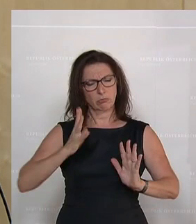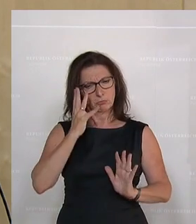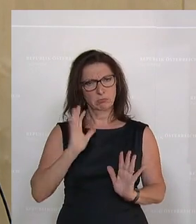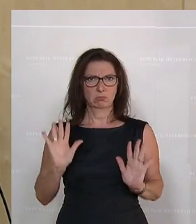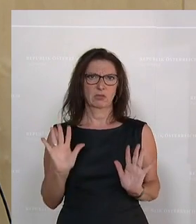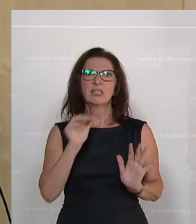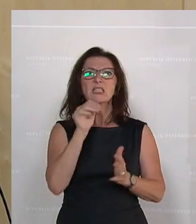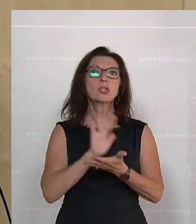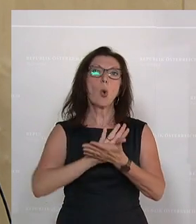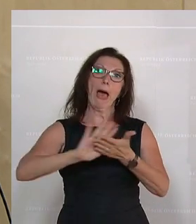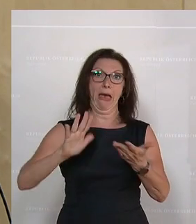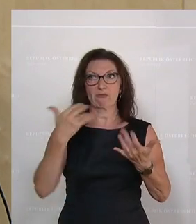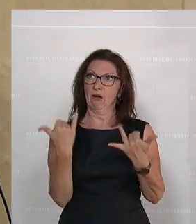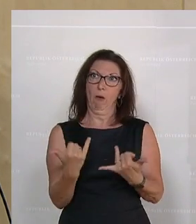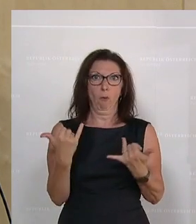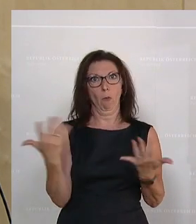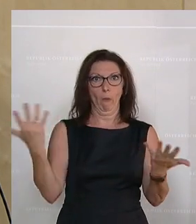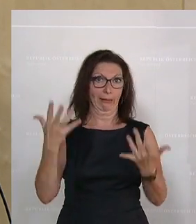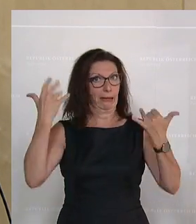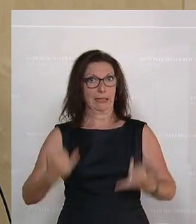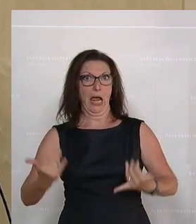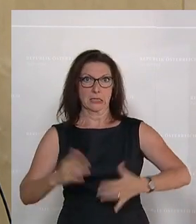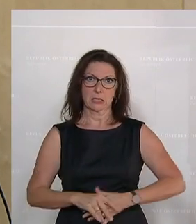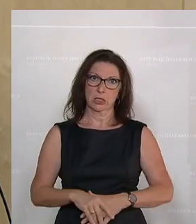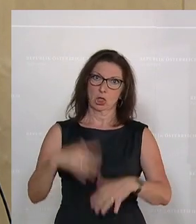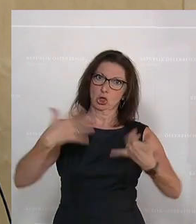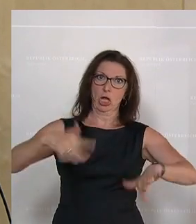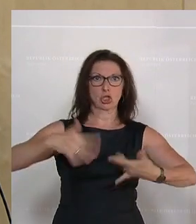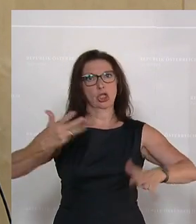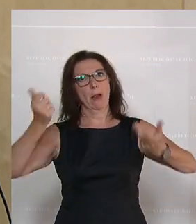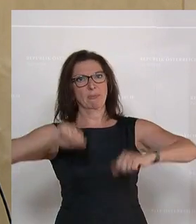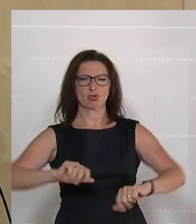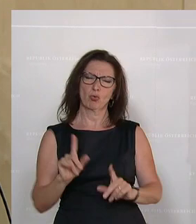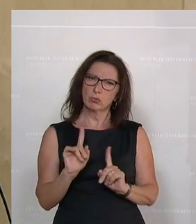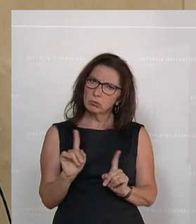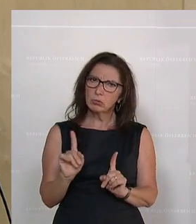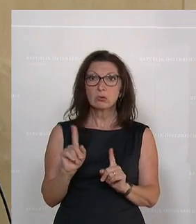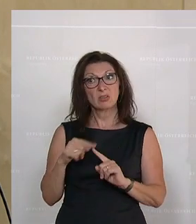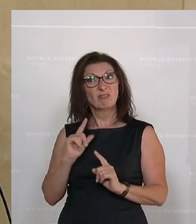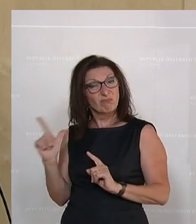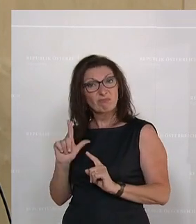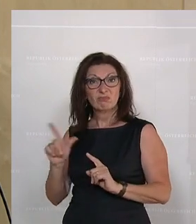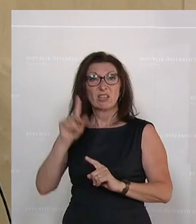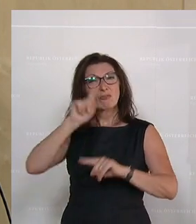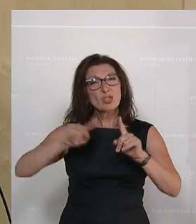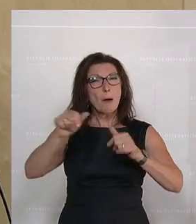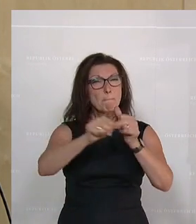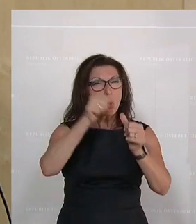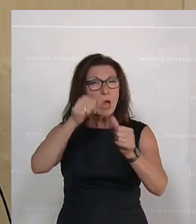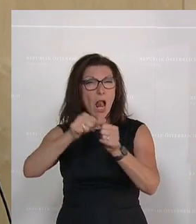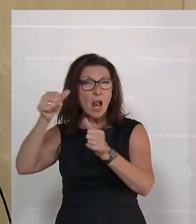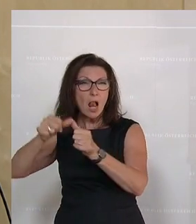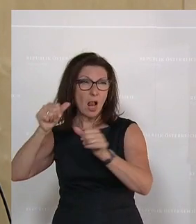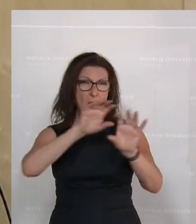dass man heute das einfach hier und hier und jetzt so auf die schnelle beschließen könnte wir haben uns die verschiedenen modelle auch angeschaut und das ist schon interessant